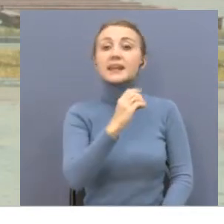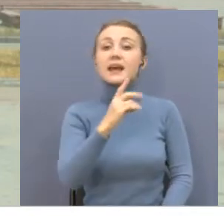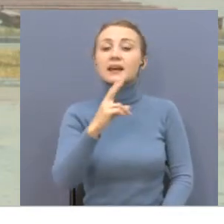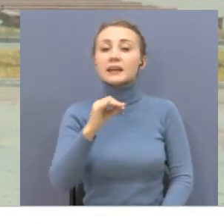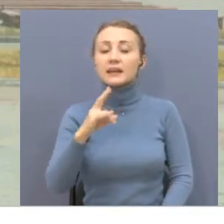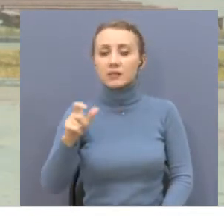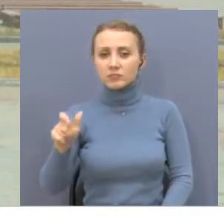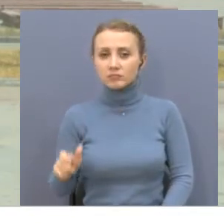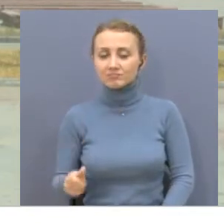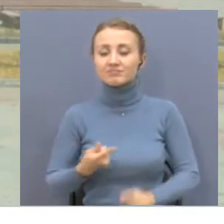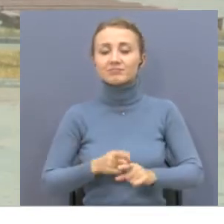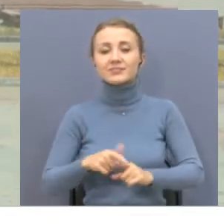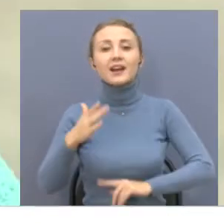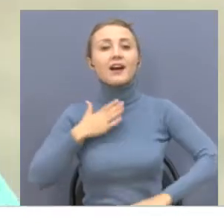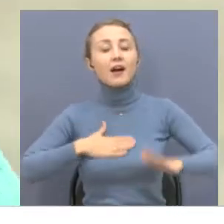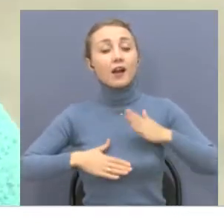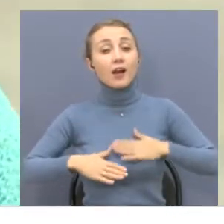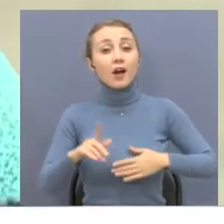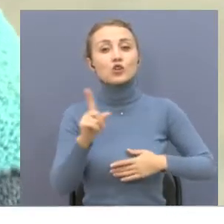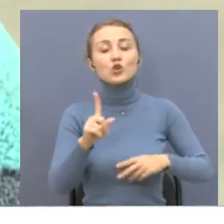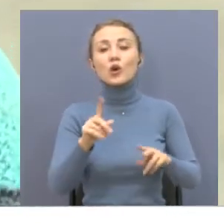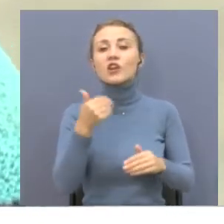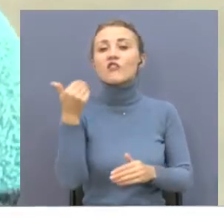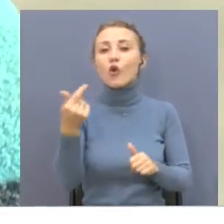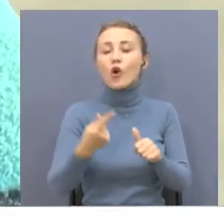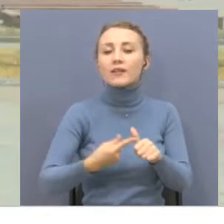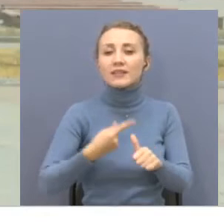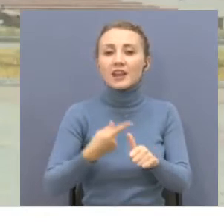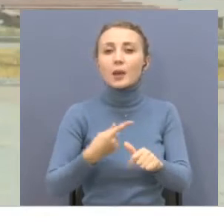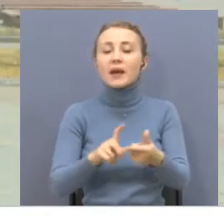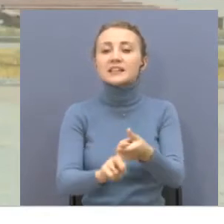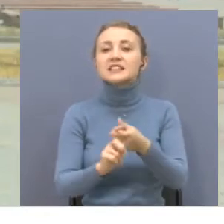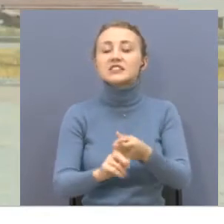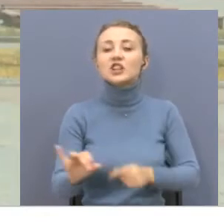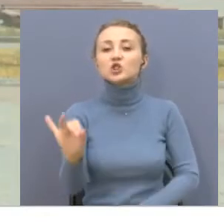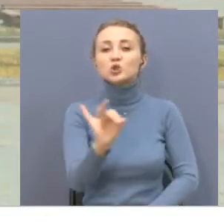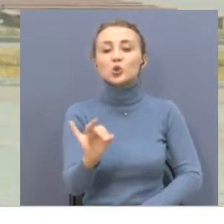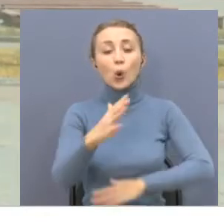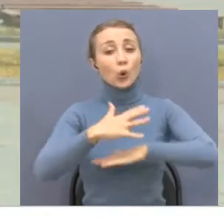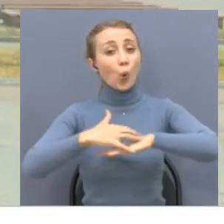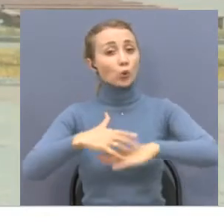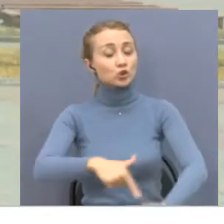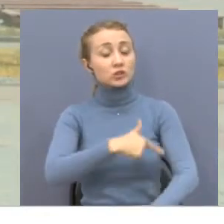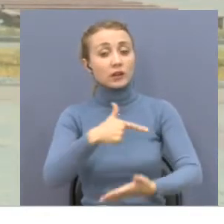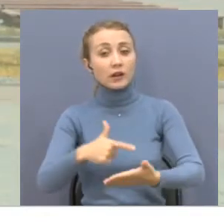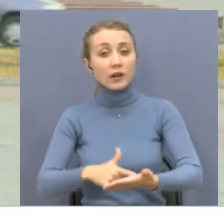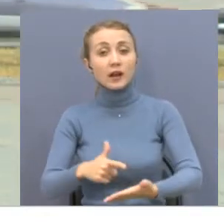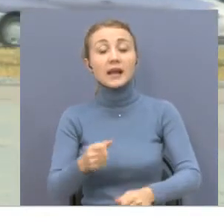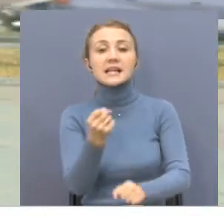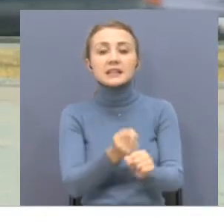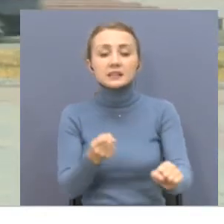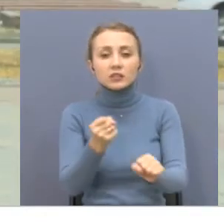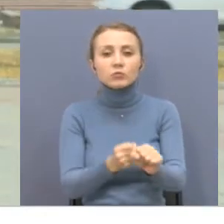шыққанын айтты. Осы бір қуанарлық жағдай, өйткені Еркін Әуелбеков енді жаңа есімі